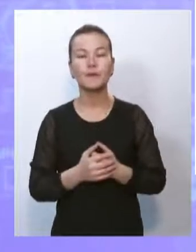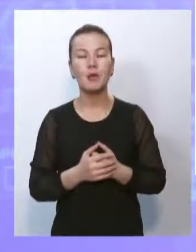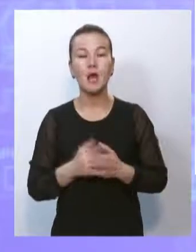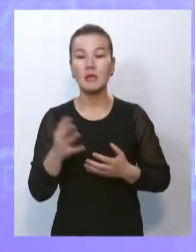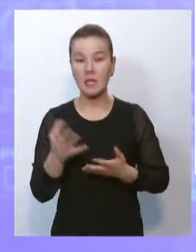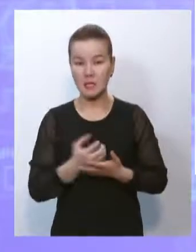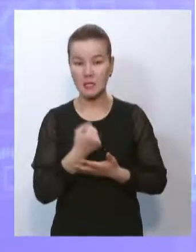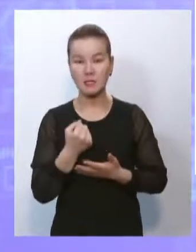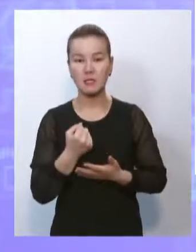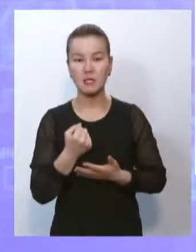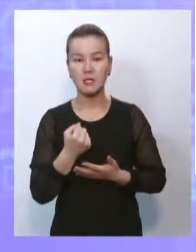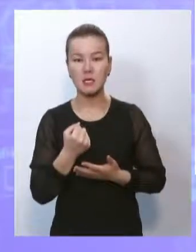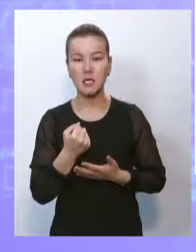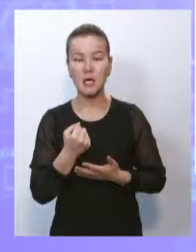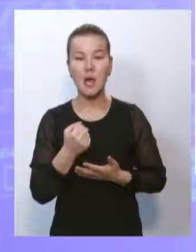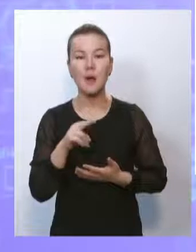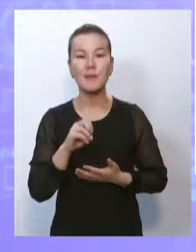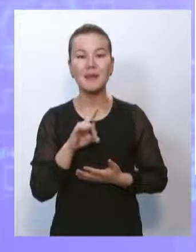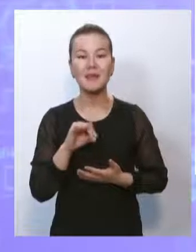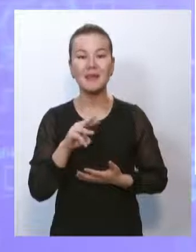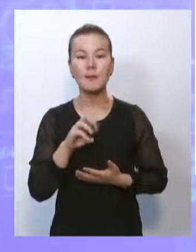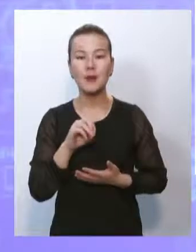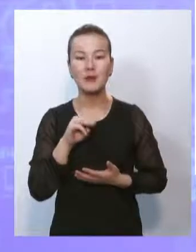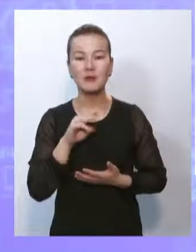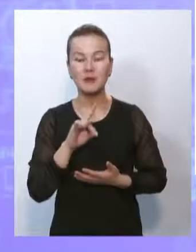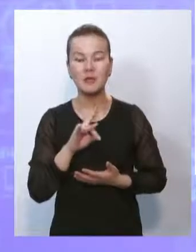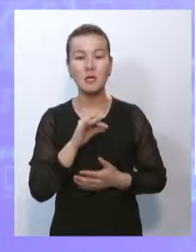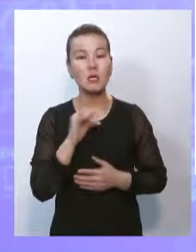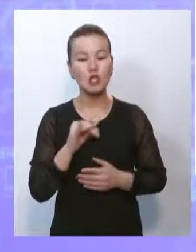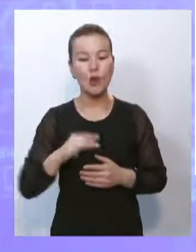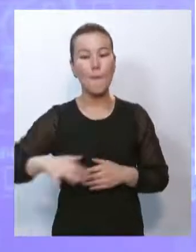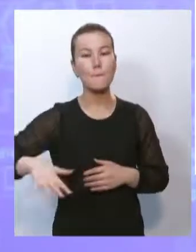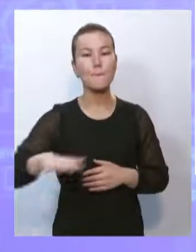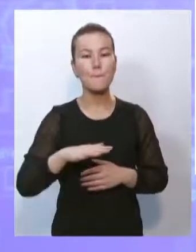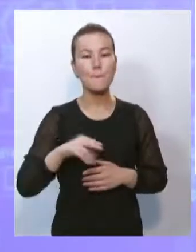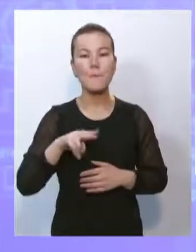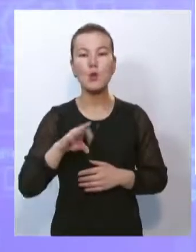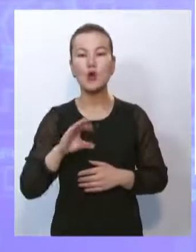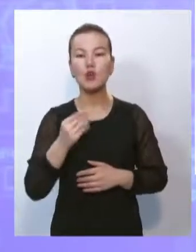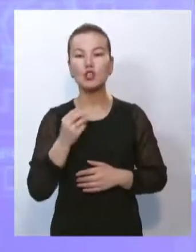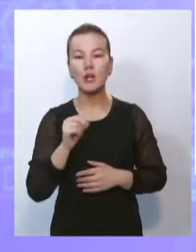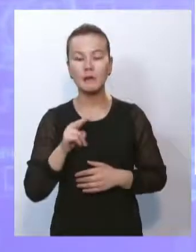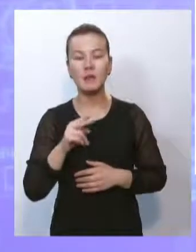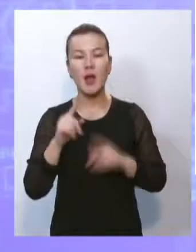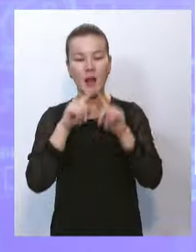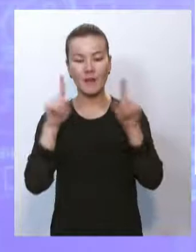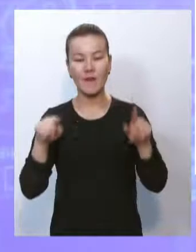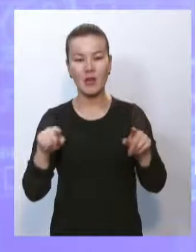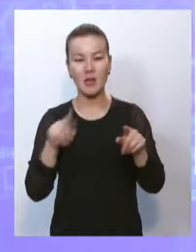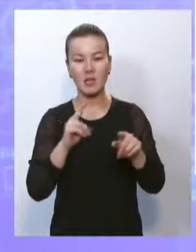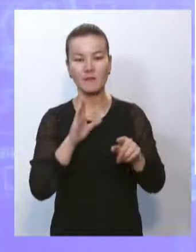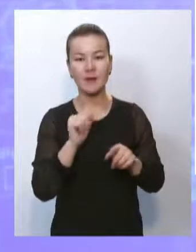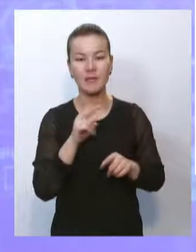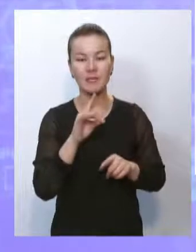найдите периметр и площадь квадрата со стороной